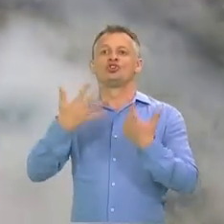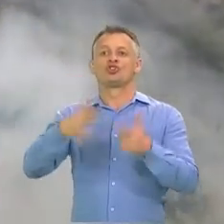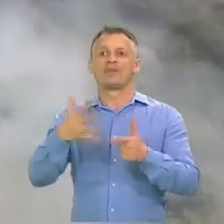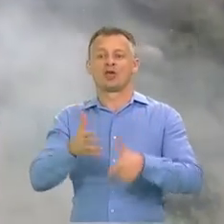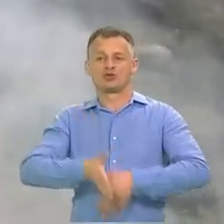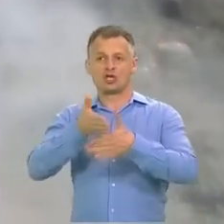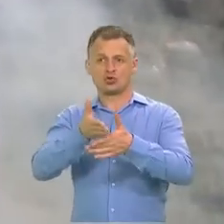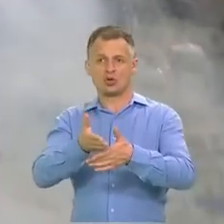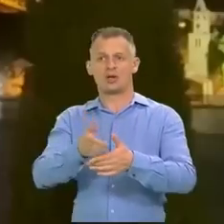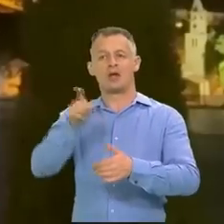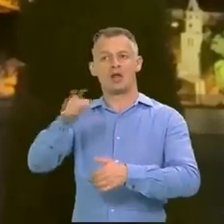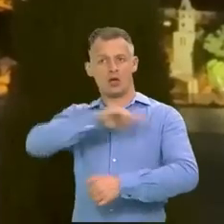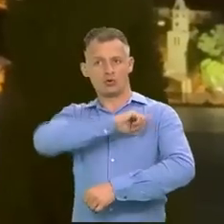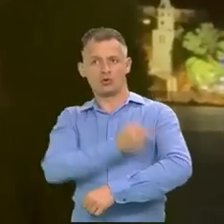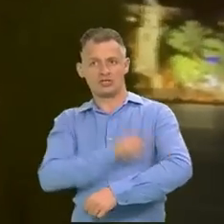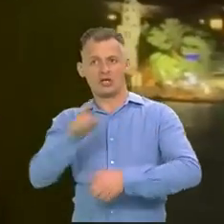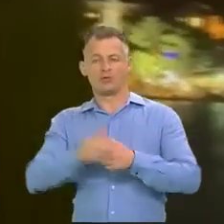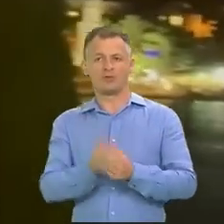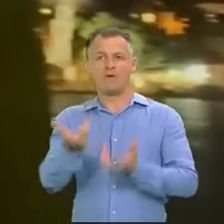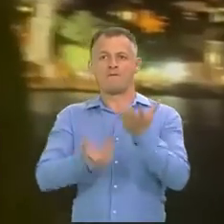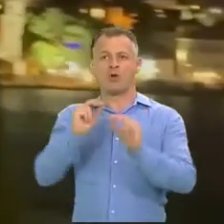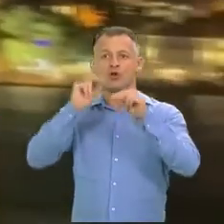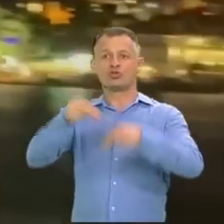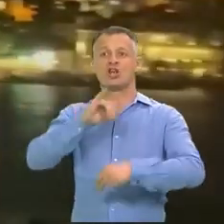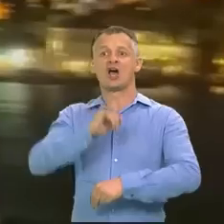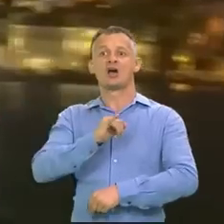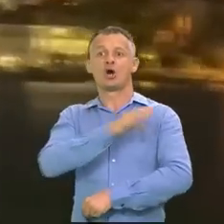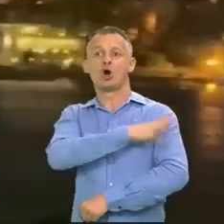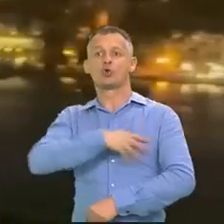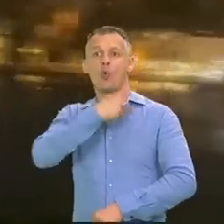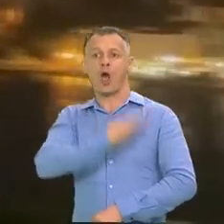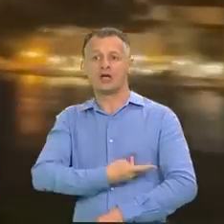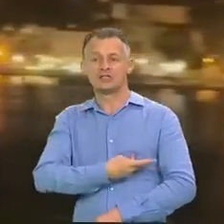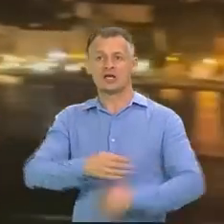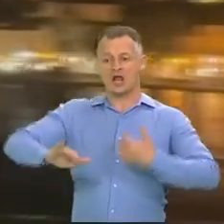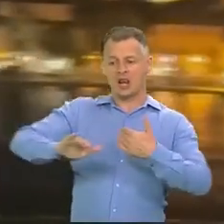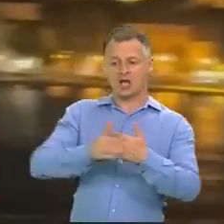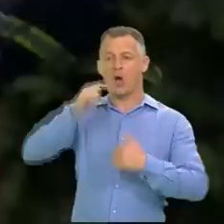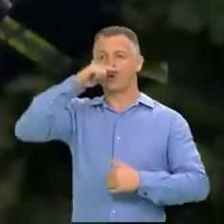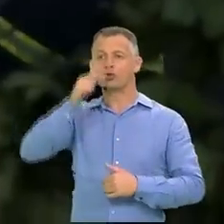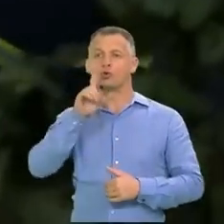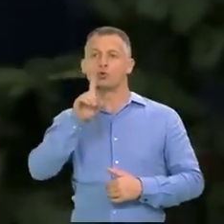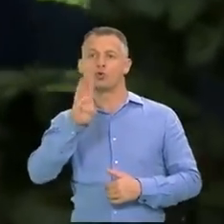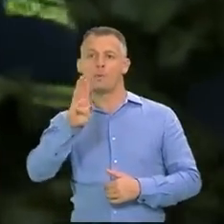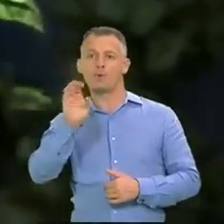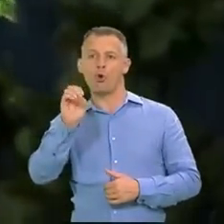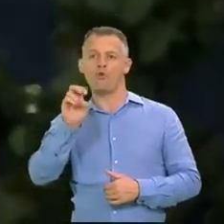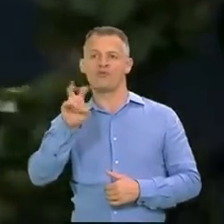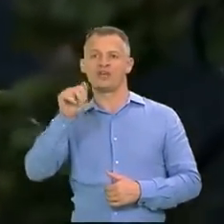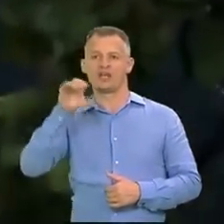autorităților. Focul a ajuns și în Croația, lângă orașul turistic Dubrovnik, pe coasta Adriaticii.